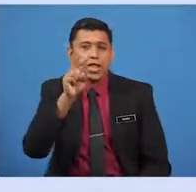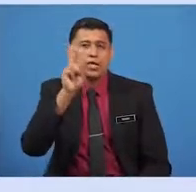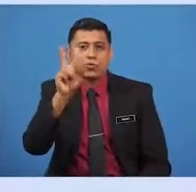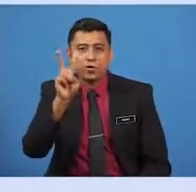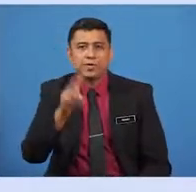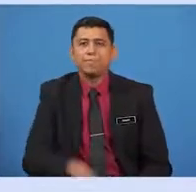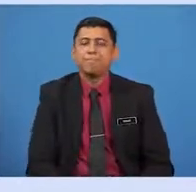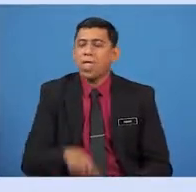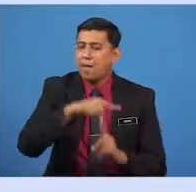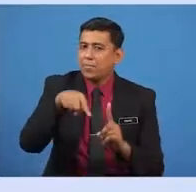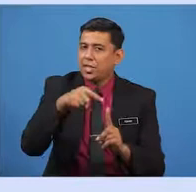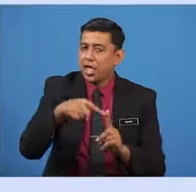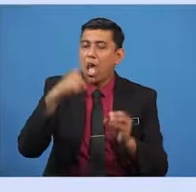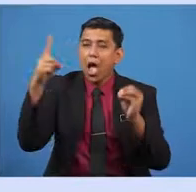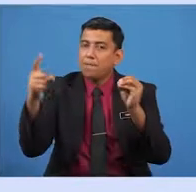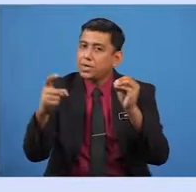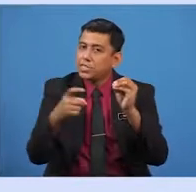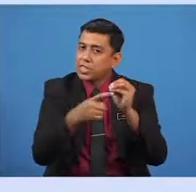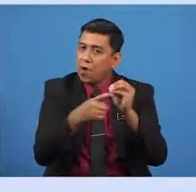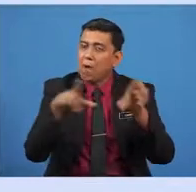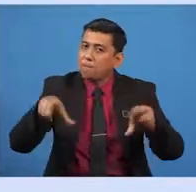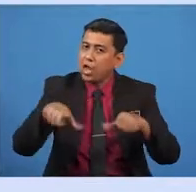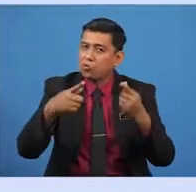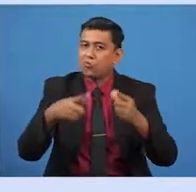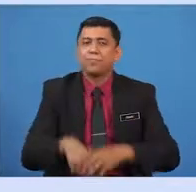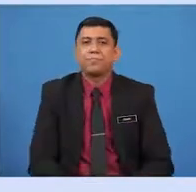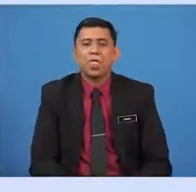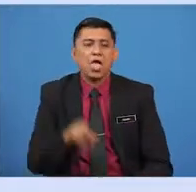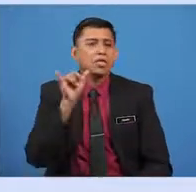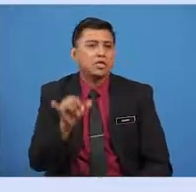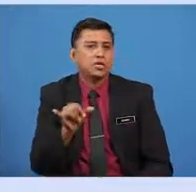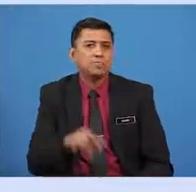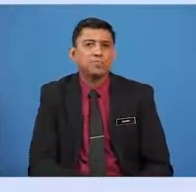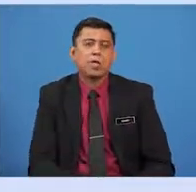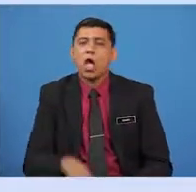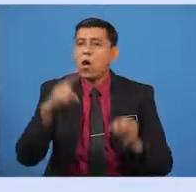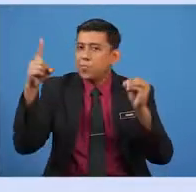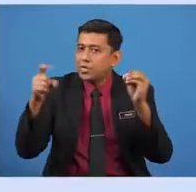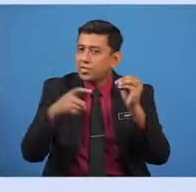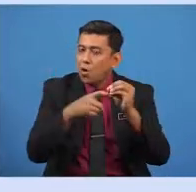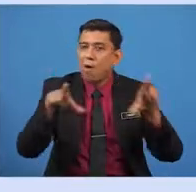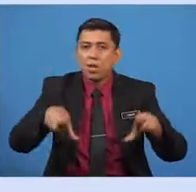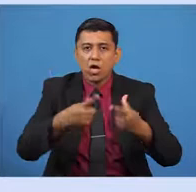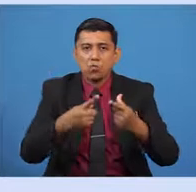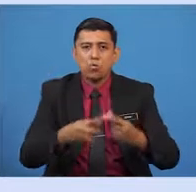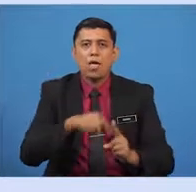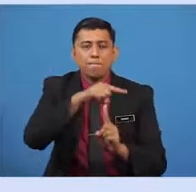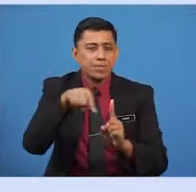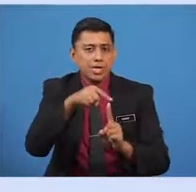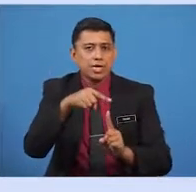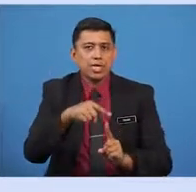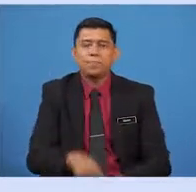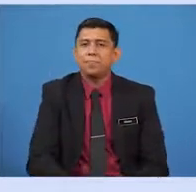Soalan kedua, bilakah persenyawaan berlaku? Ya,